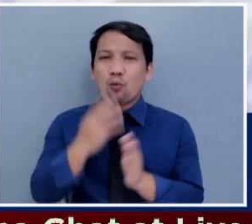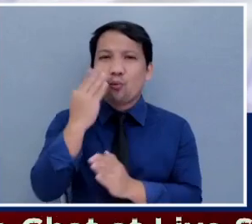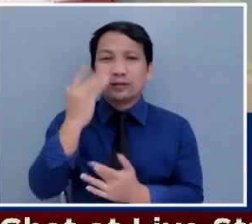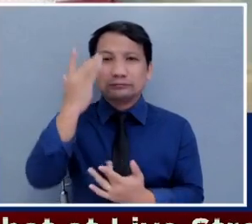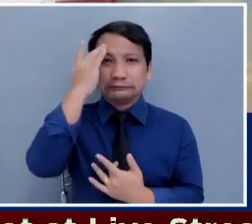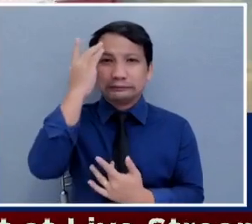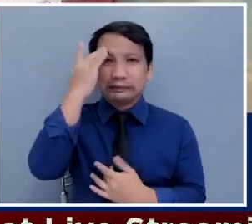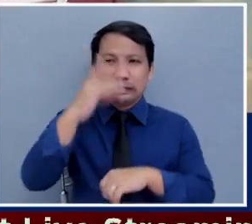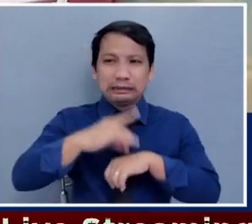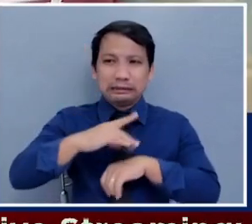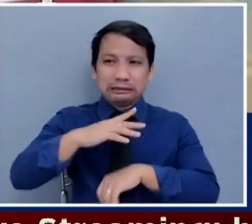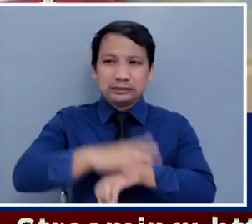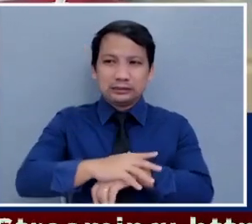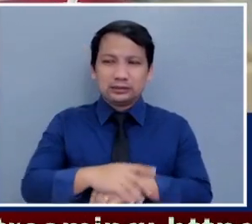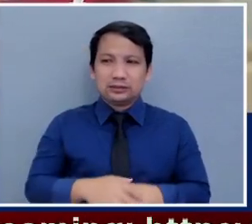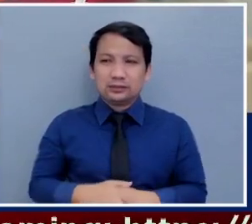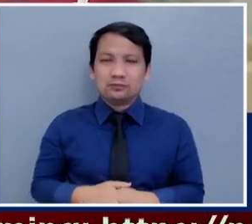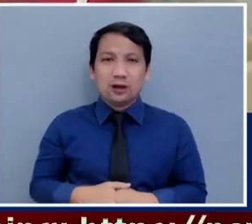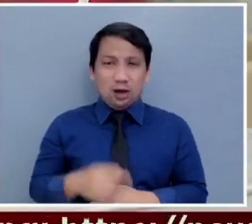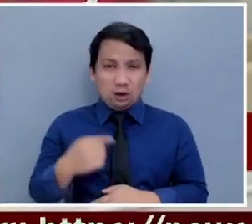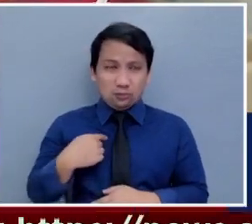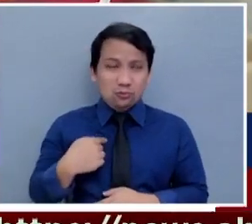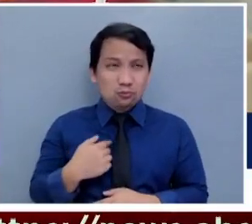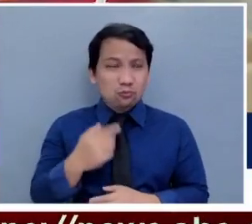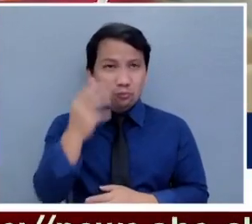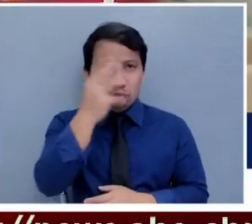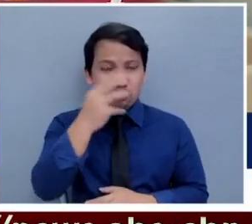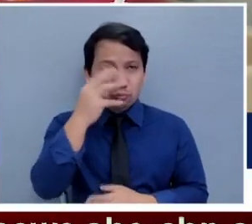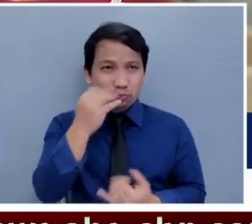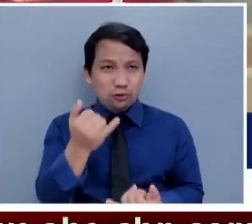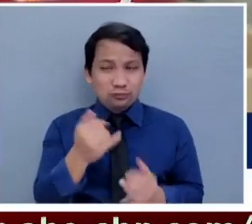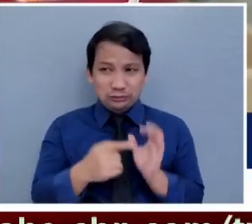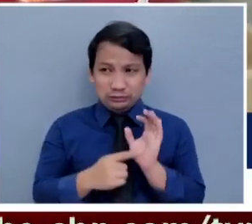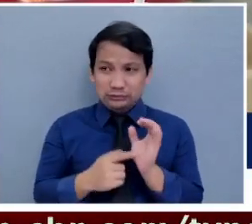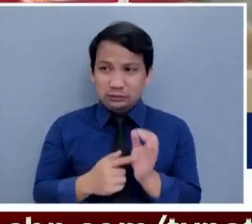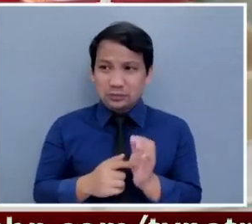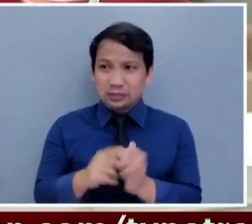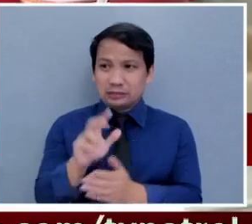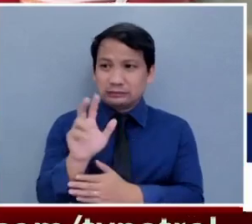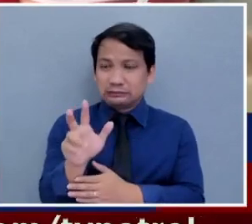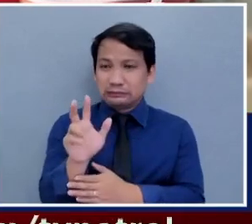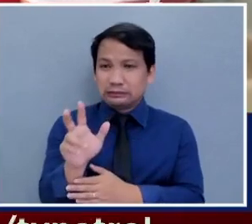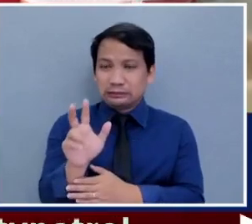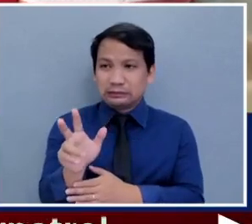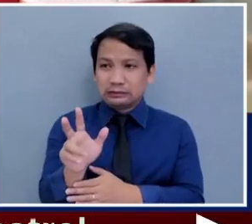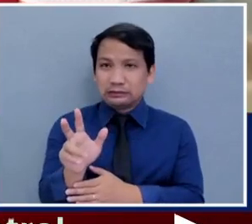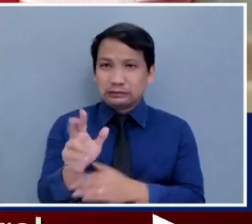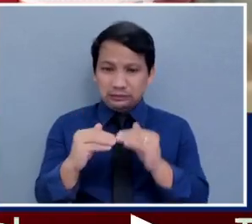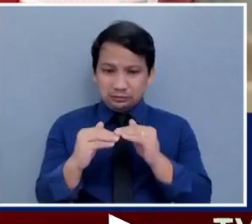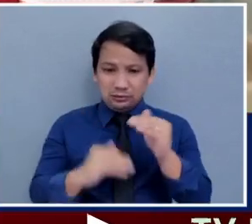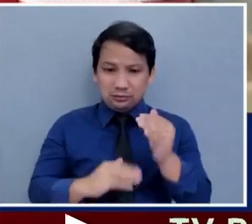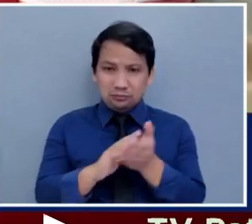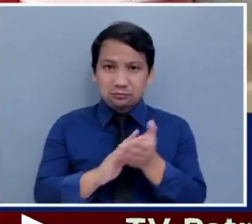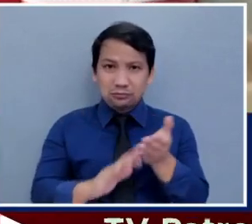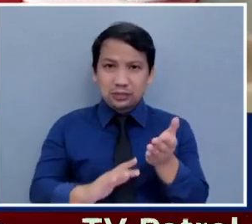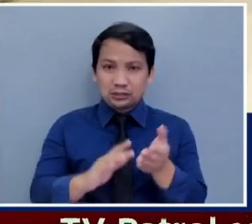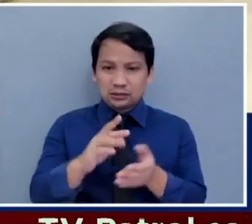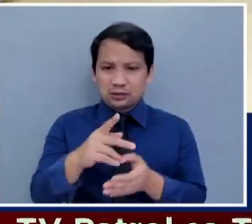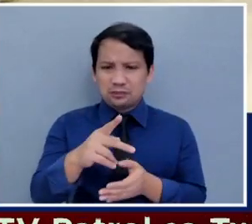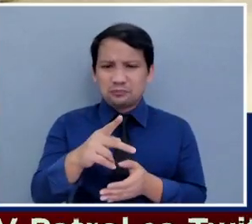dengue. Natatakot po ako, lalo na po ngayon na 30 na lang daw po yung ano niya, yung platelet po